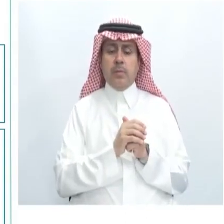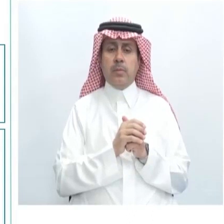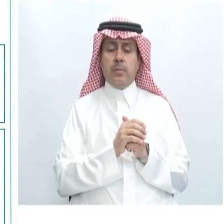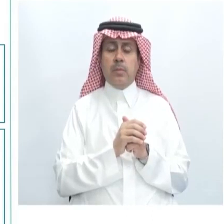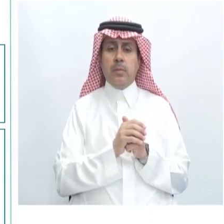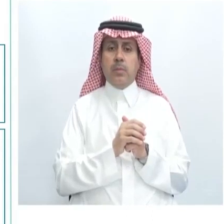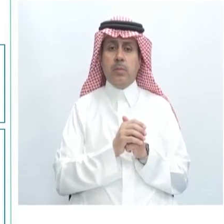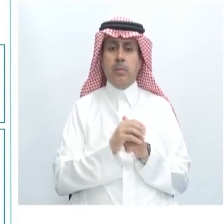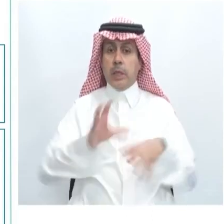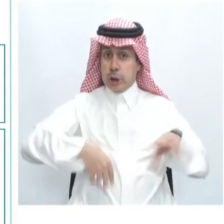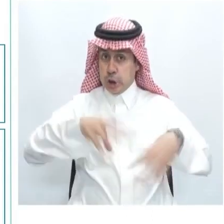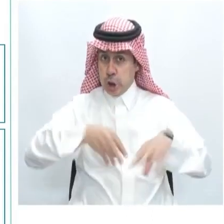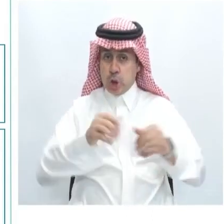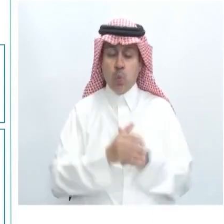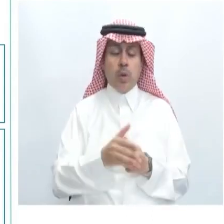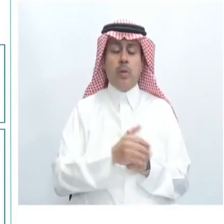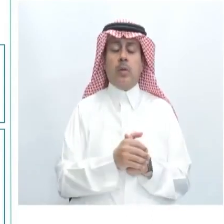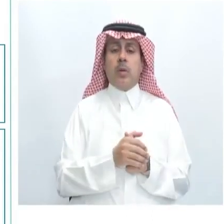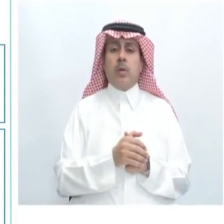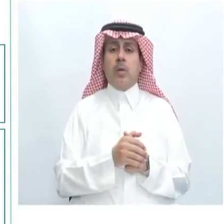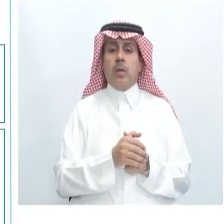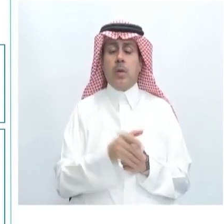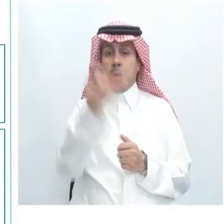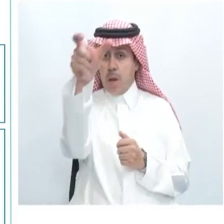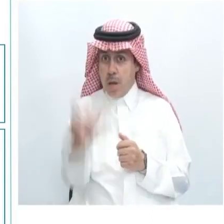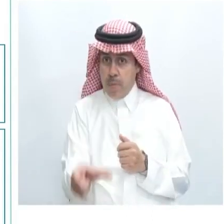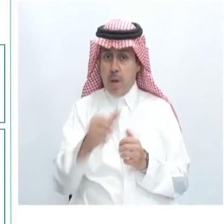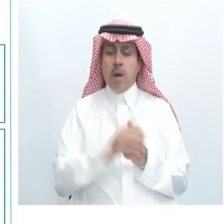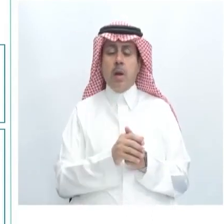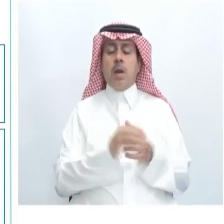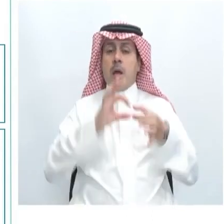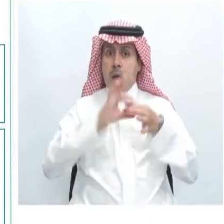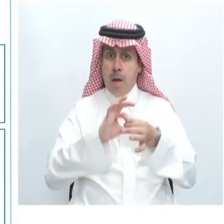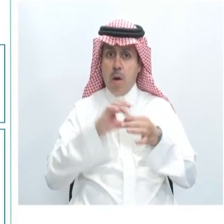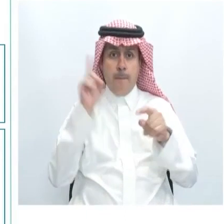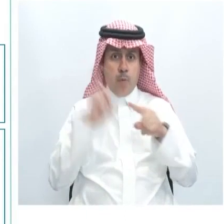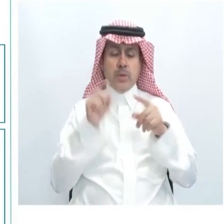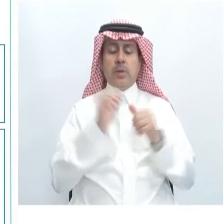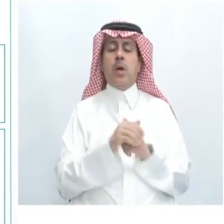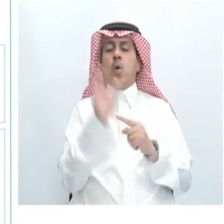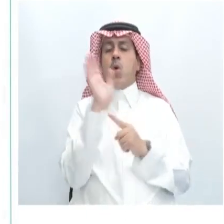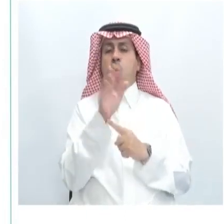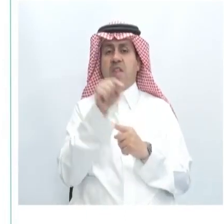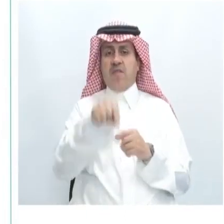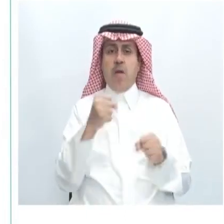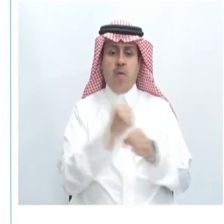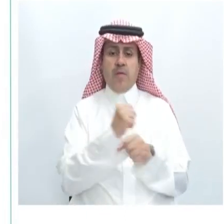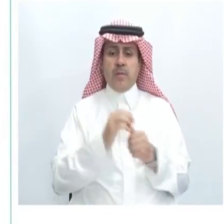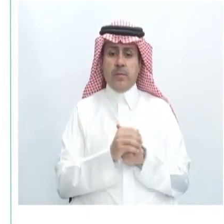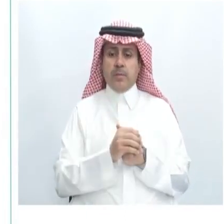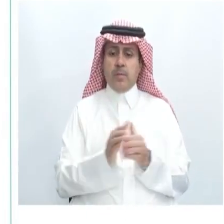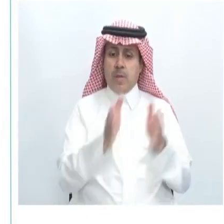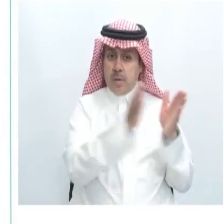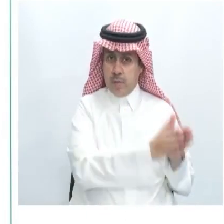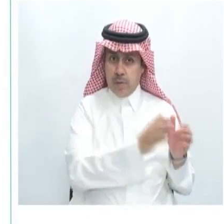التسويق العميل او مستهلك يكون له علاقه مباشره وبالتالي يؤثر في هذه الوظيفه بعد